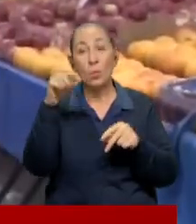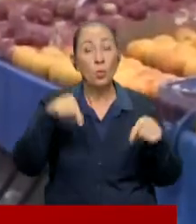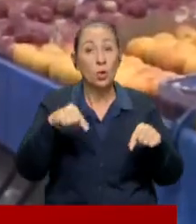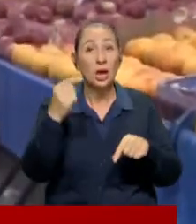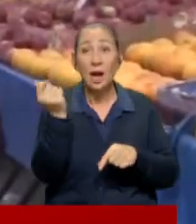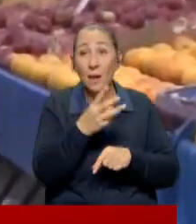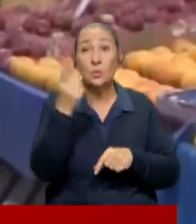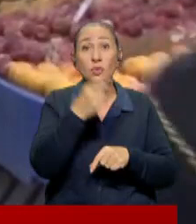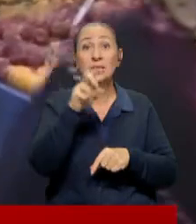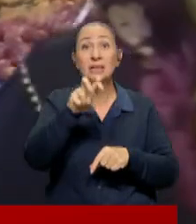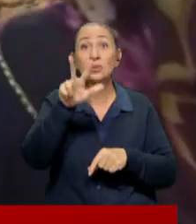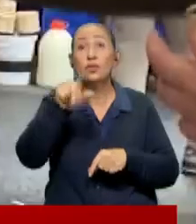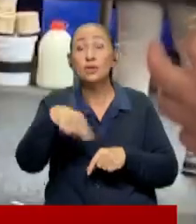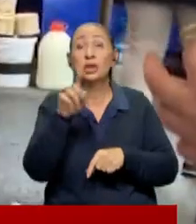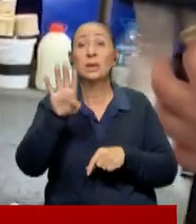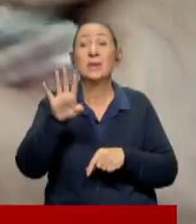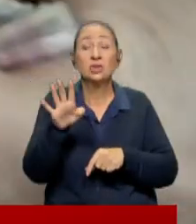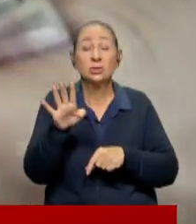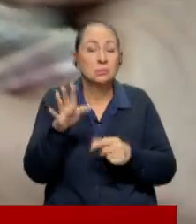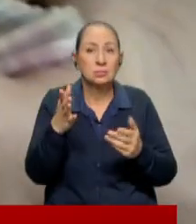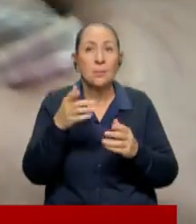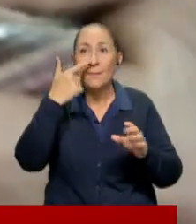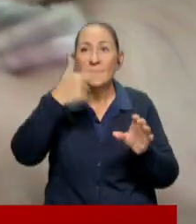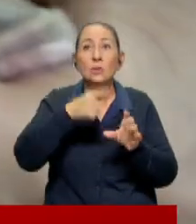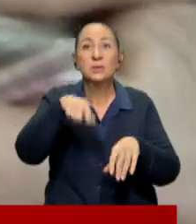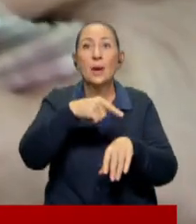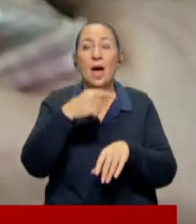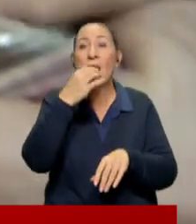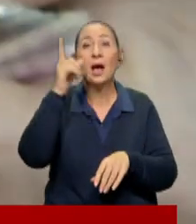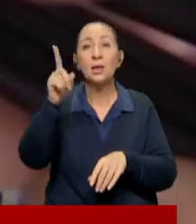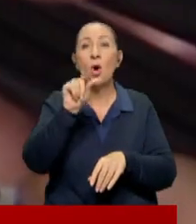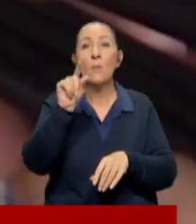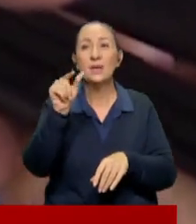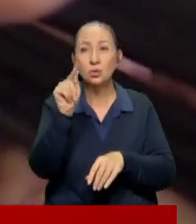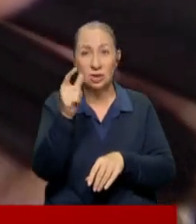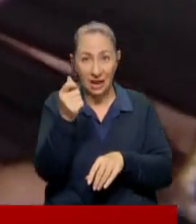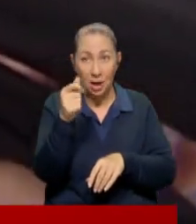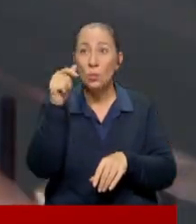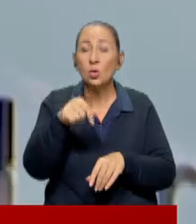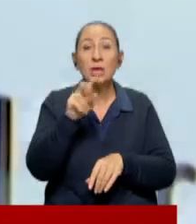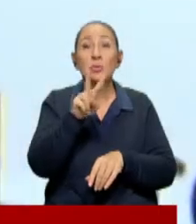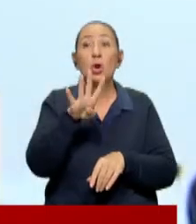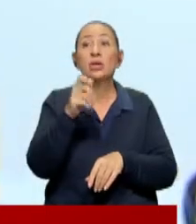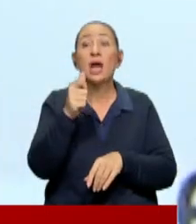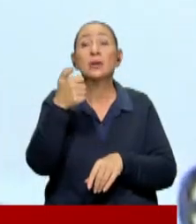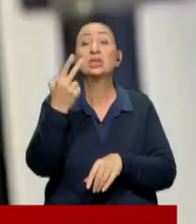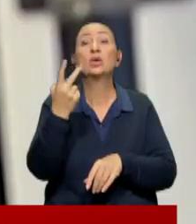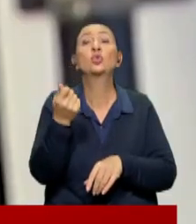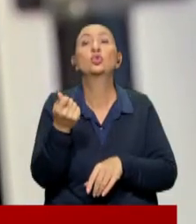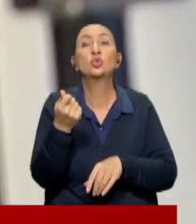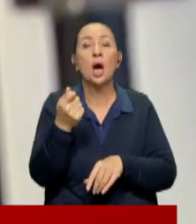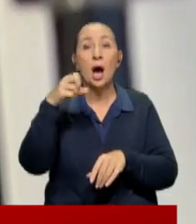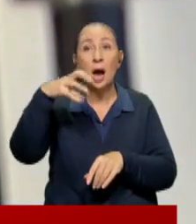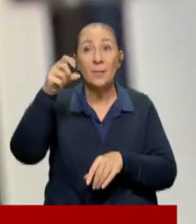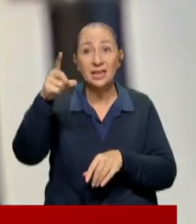Bugünkü rakamsa %83,45. Motorin o tarihte Ankara'da 11,5 liraydı. Bugün 24 lira 62 kuruş.